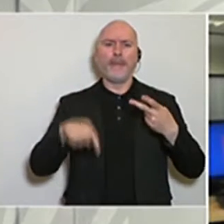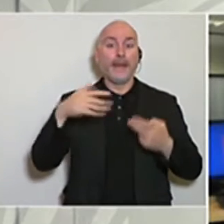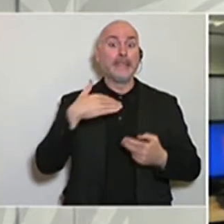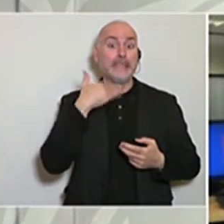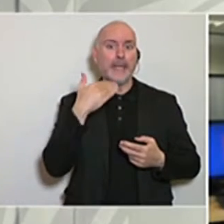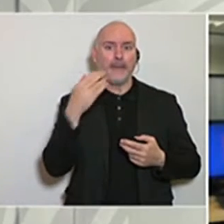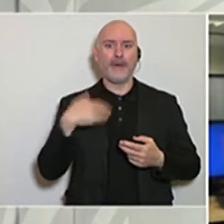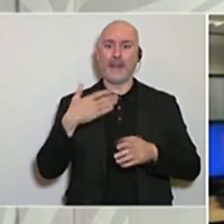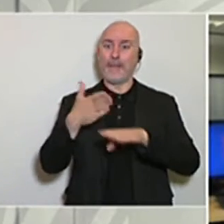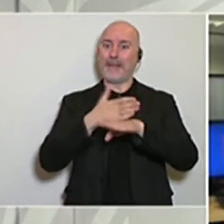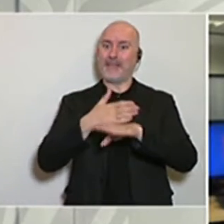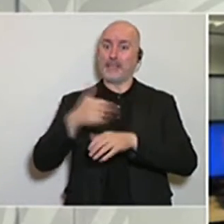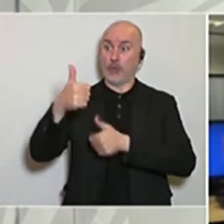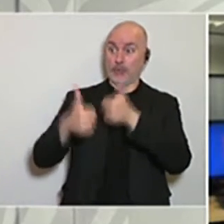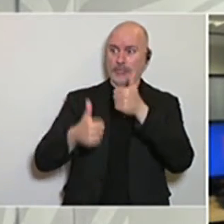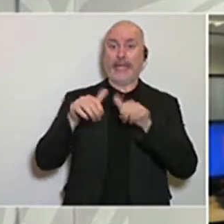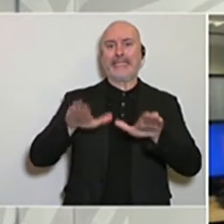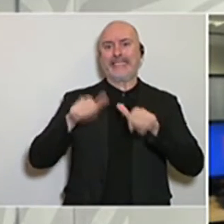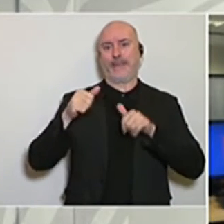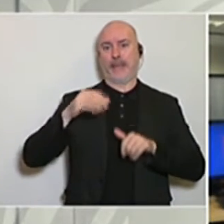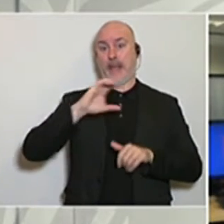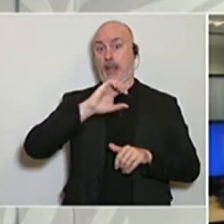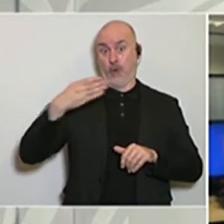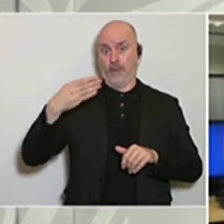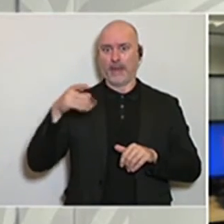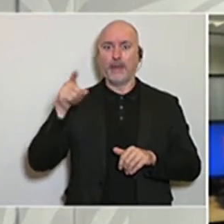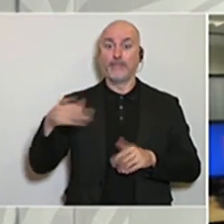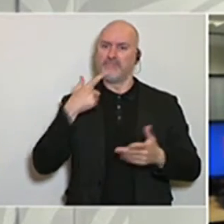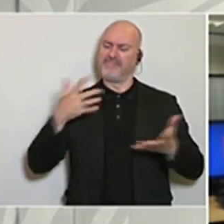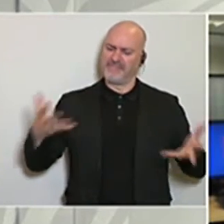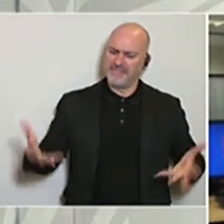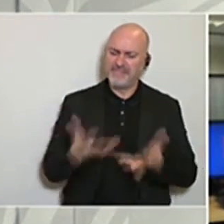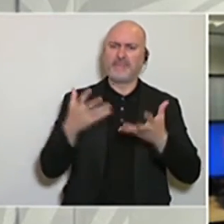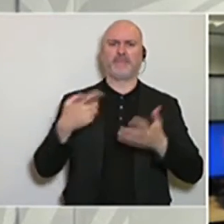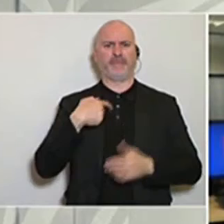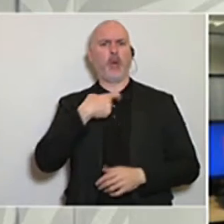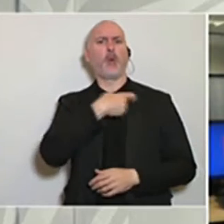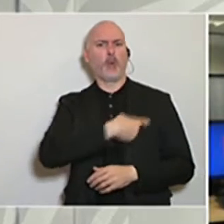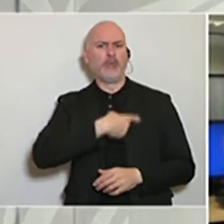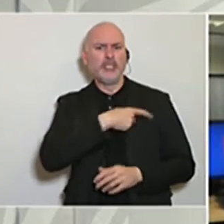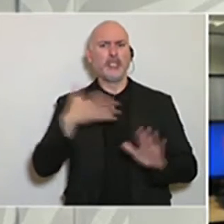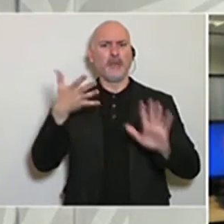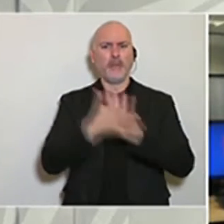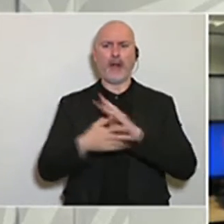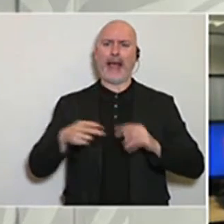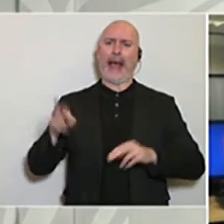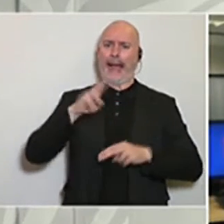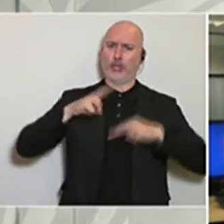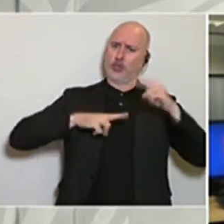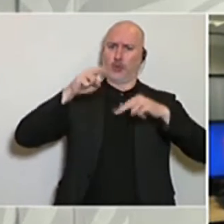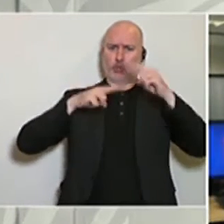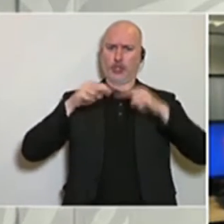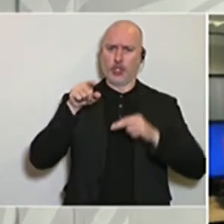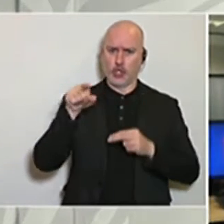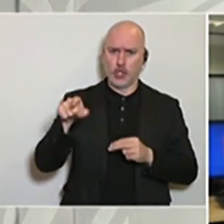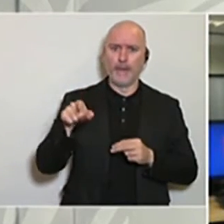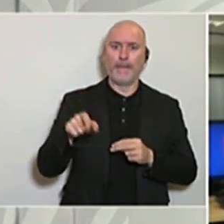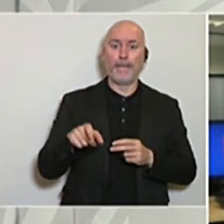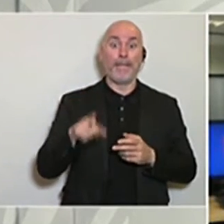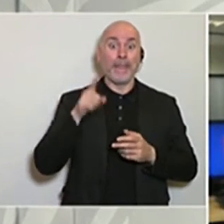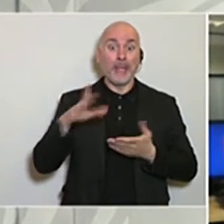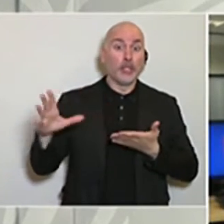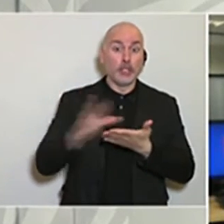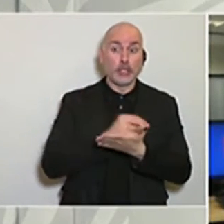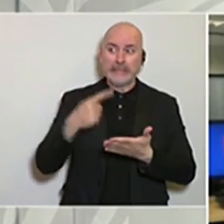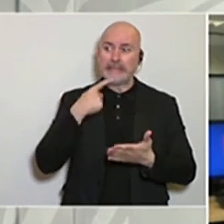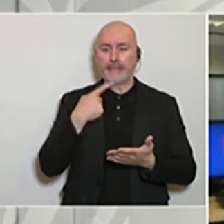els partits de l'oposició, excepte la CUP, han impulsat la creació d'una comissió per la reconstrucció. Tots tenen, del PSC i els